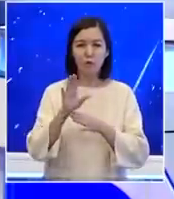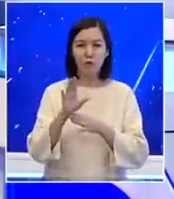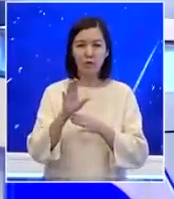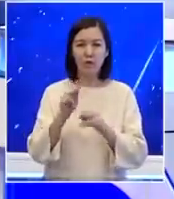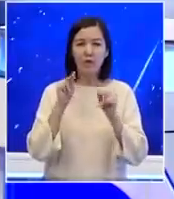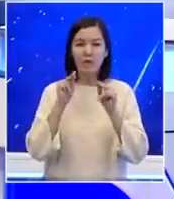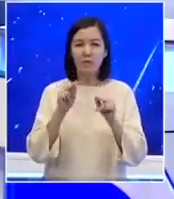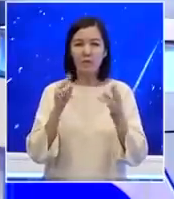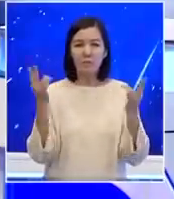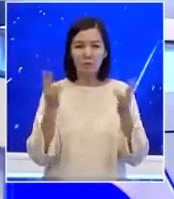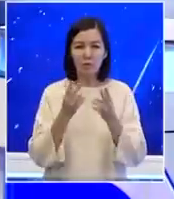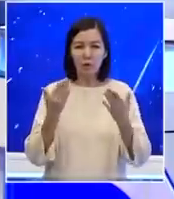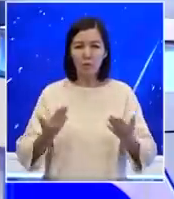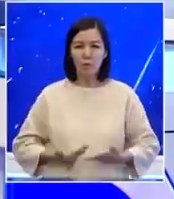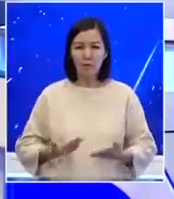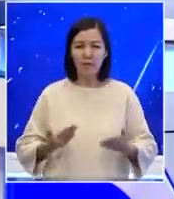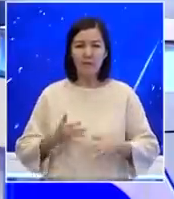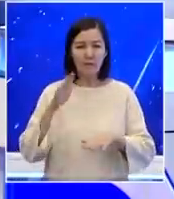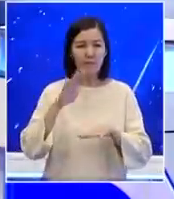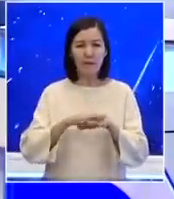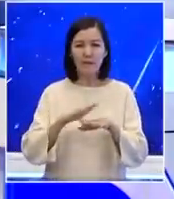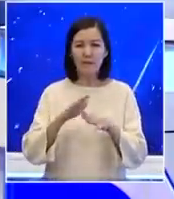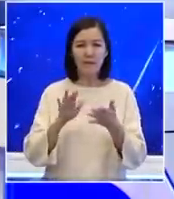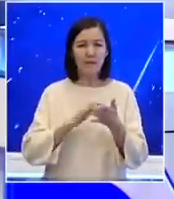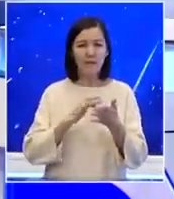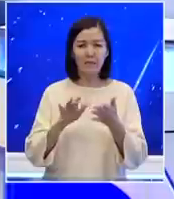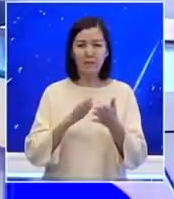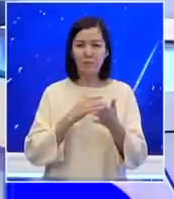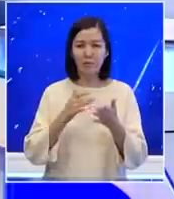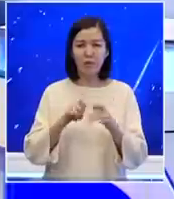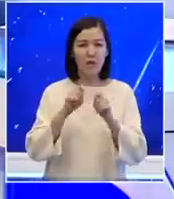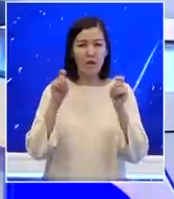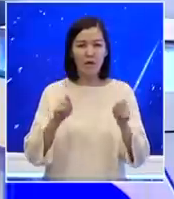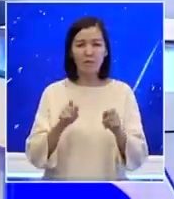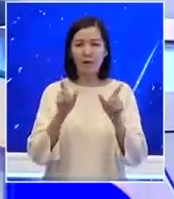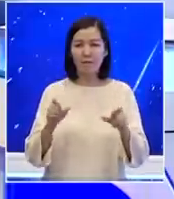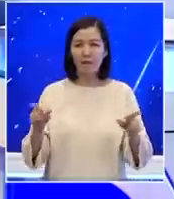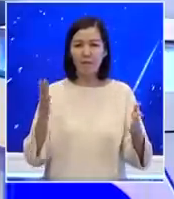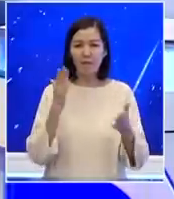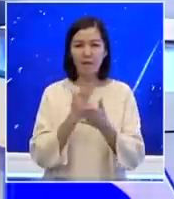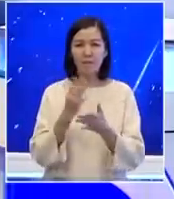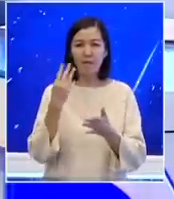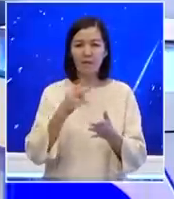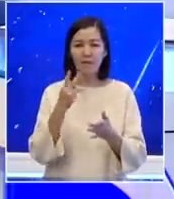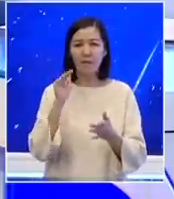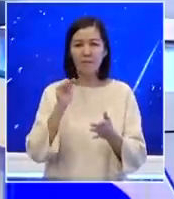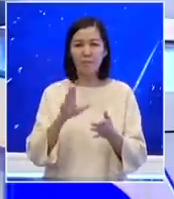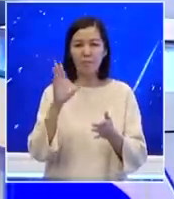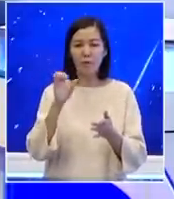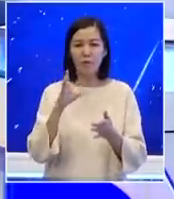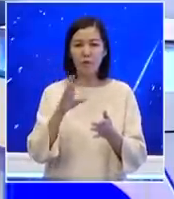шын мұқтаждарда өмірінде ешқашан банкте есепшот ашпағандарда 42500 теңге алу үшін жеке кәсіпкерлік ашып